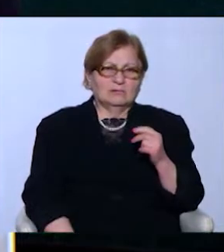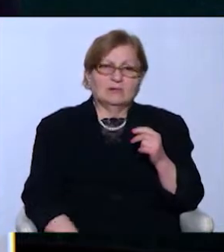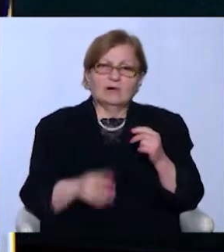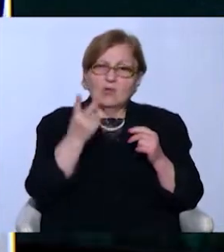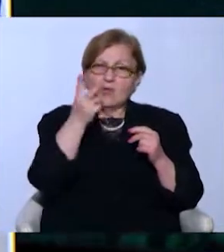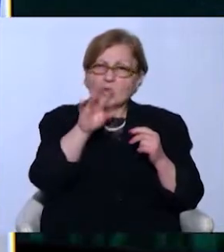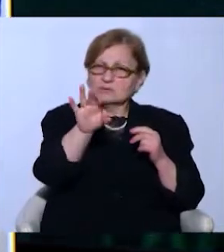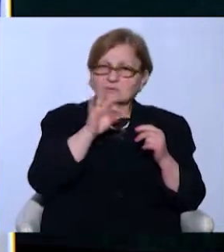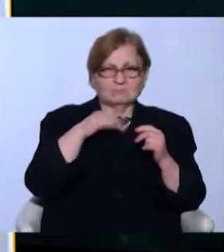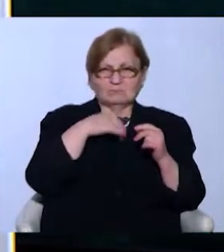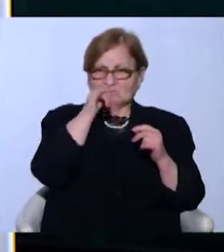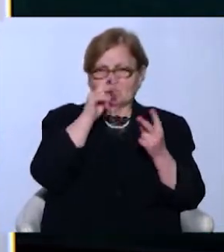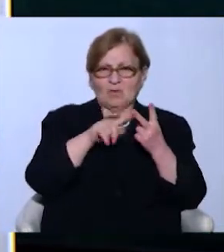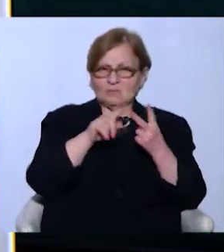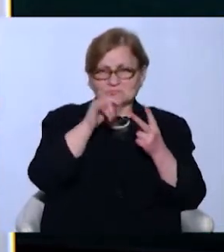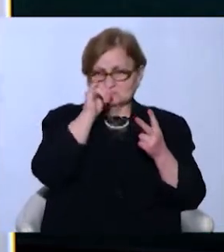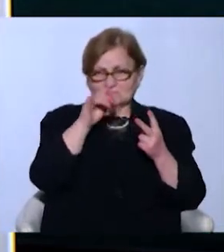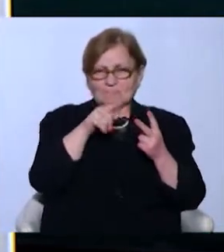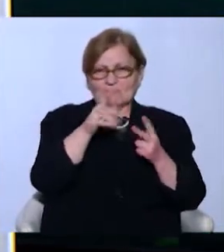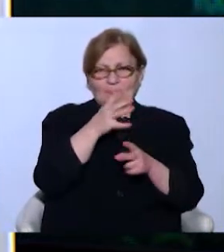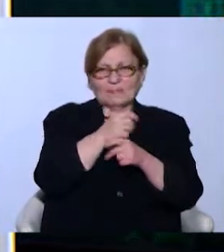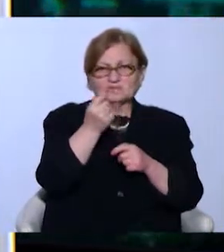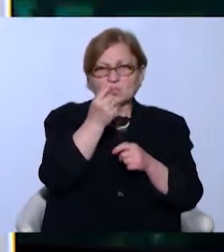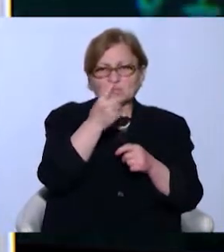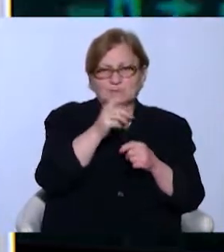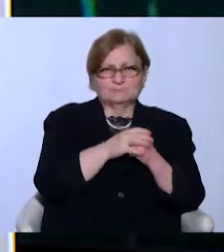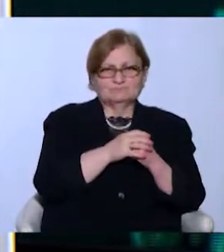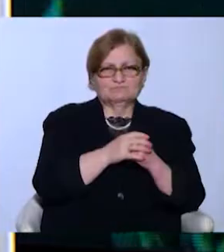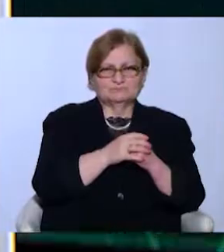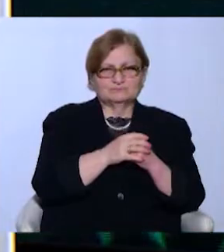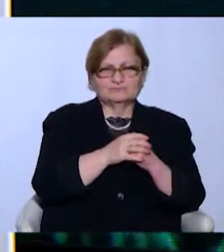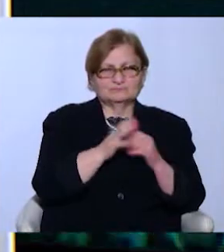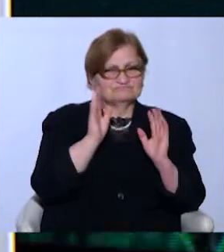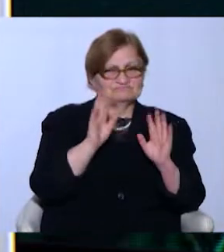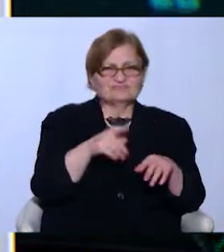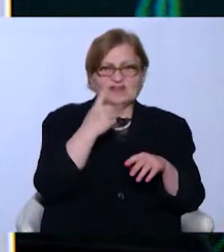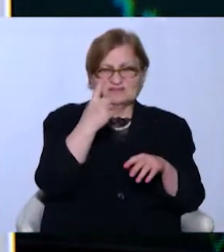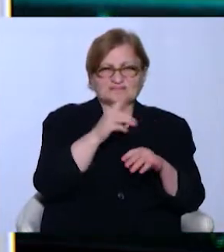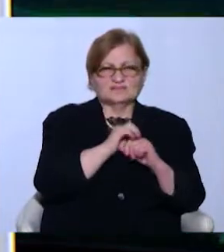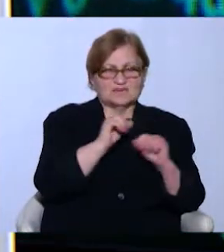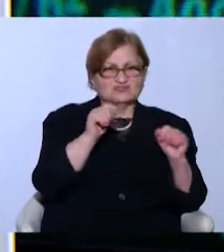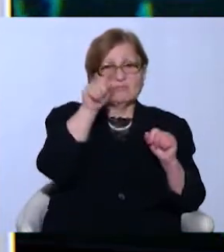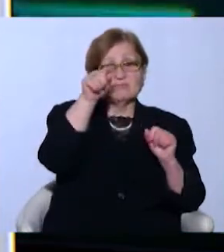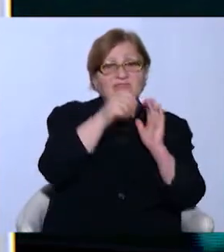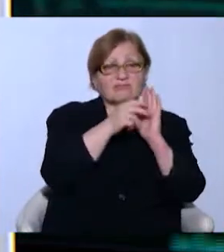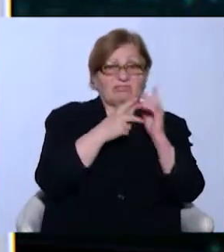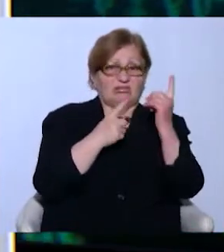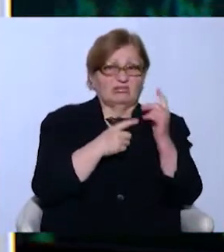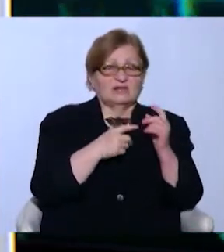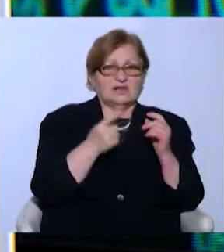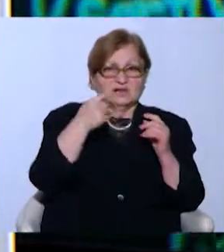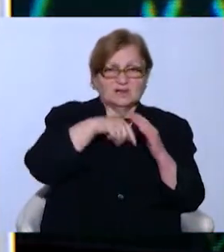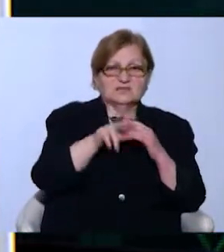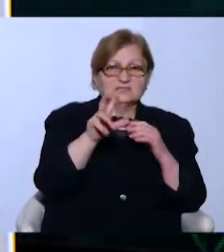ერთხელ არის. აქ ვღებულობ მინიმალურ რაოდენობას, ყველაზე ცოტა რაც არის. ეს ორები დავანებე თავი, რა თქმა უნდა არ შეიძლება. წამოვედი სამის